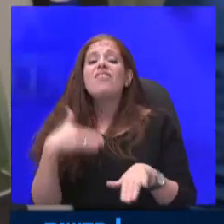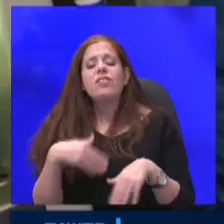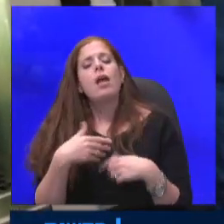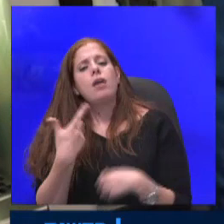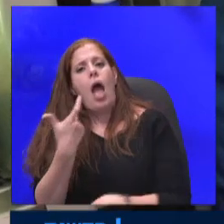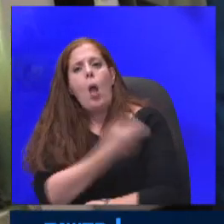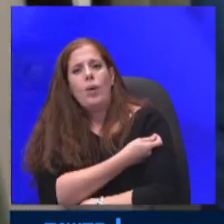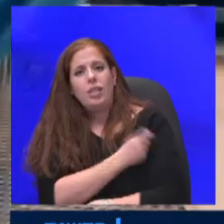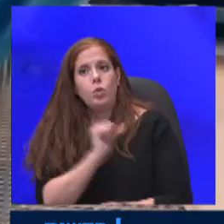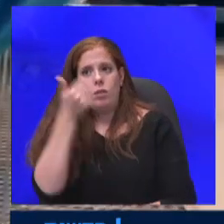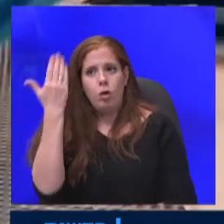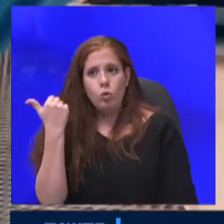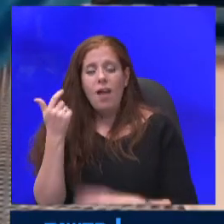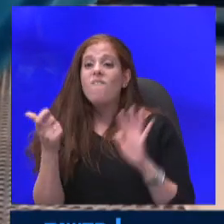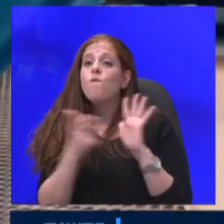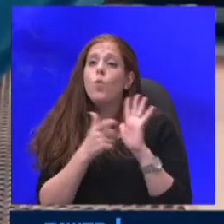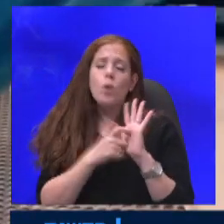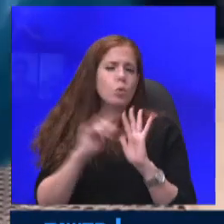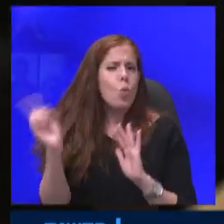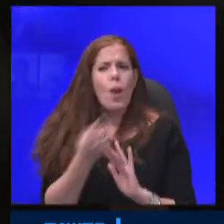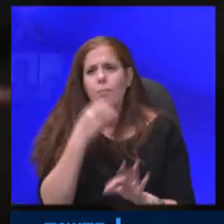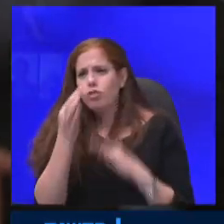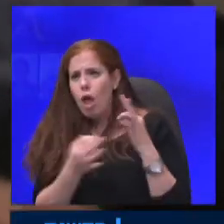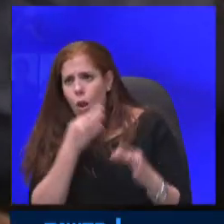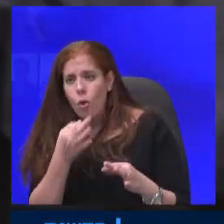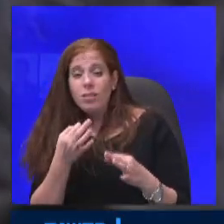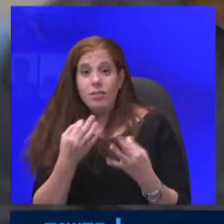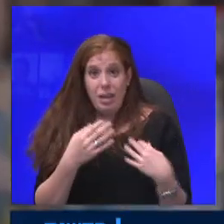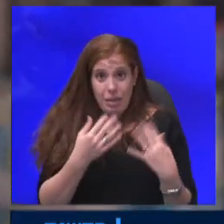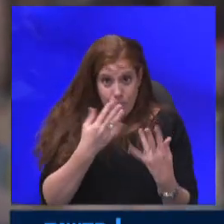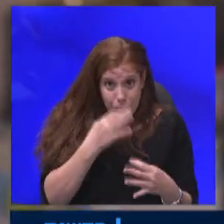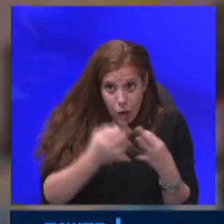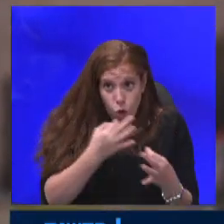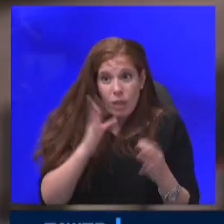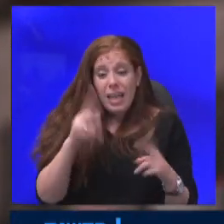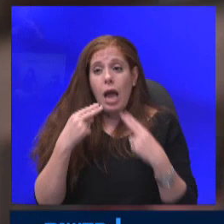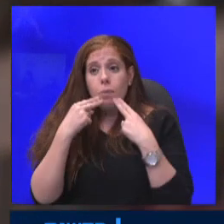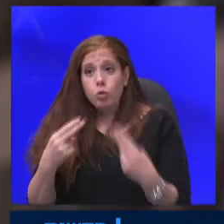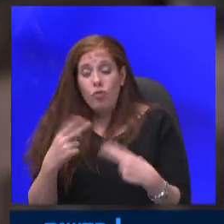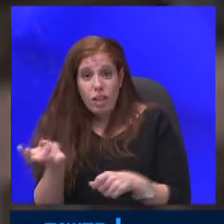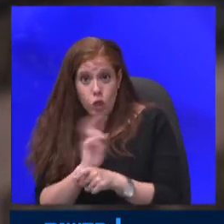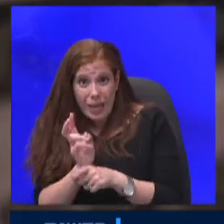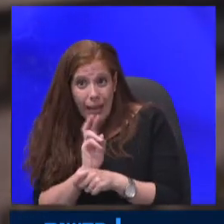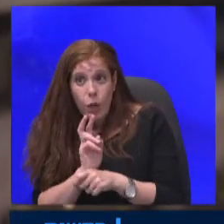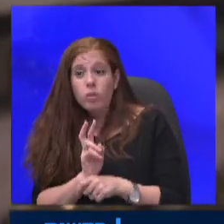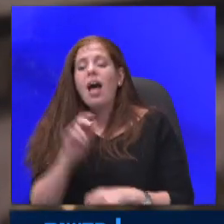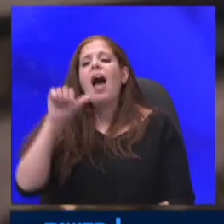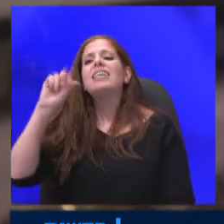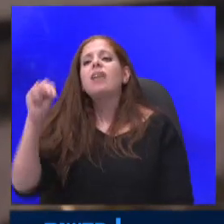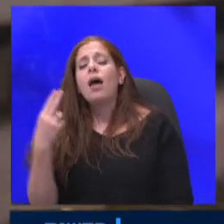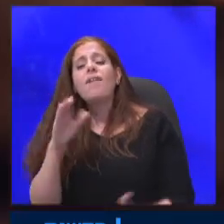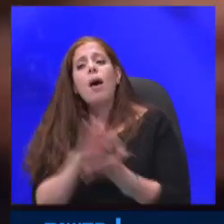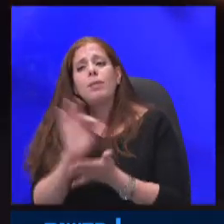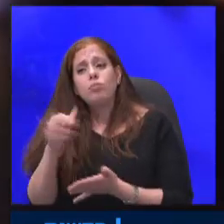דרוש. לכולנו יש שאלות, וכמספר השאלות, כך גם מספר התשובות השקריות. אז אנה והעמיתים שלה ימשיכו להילחם.